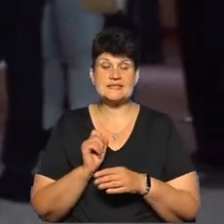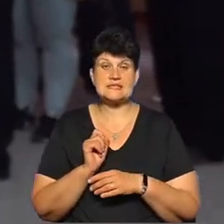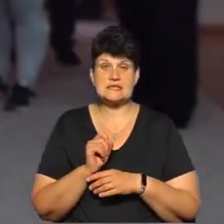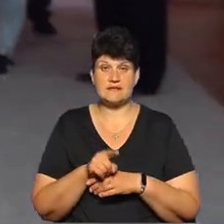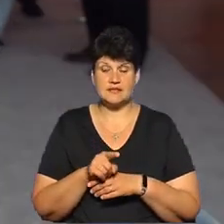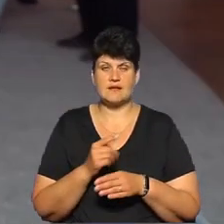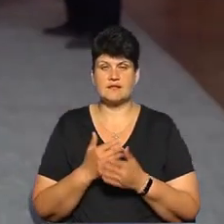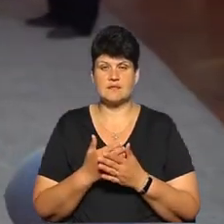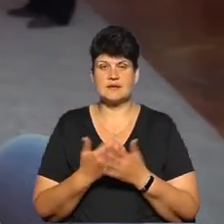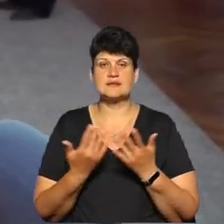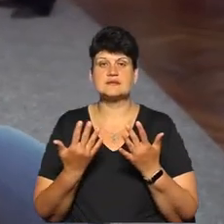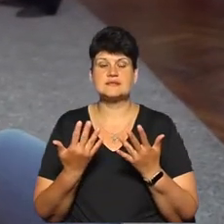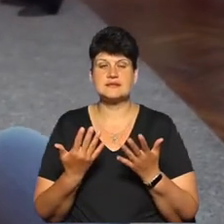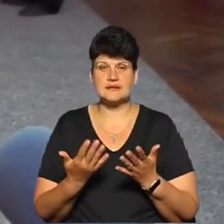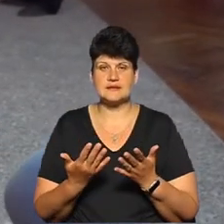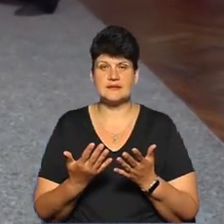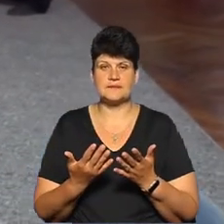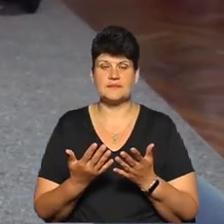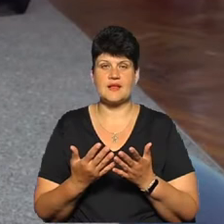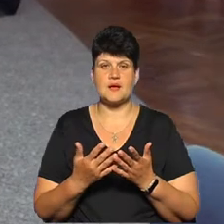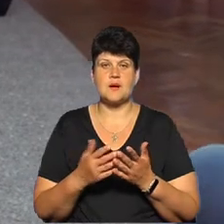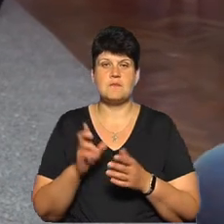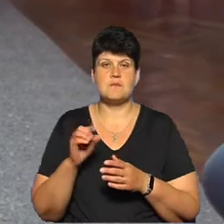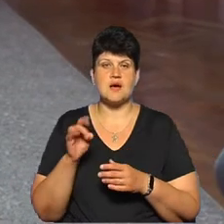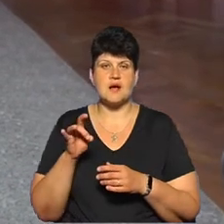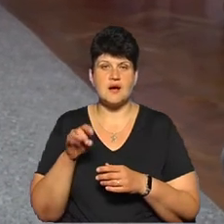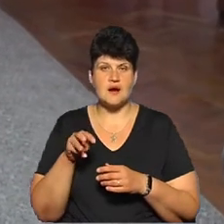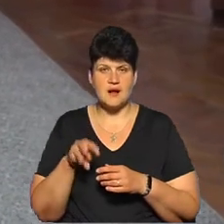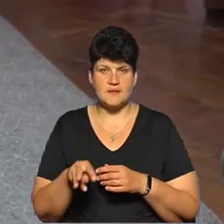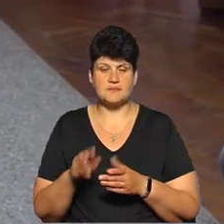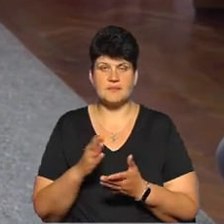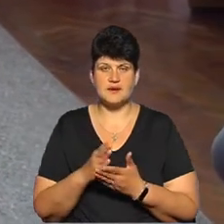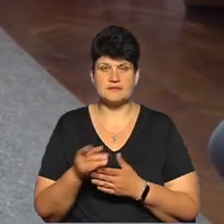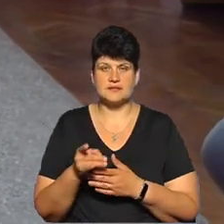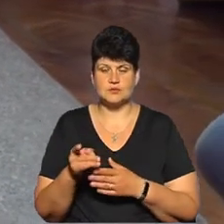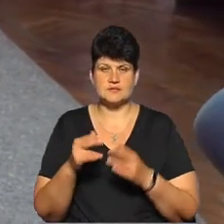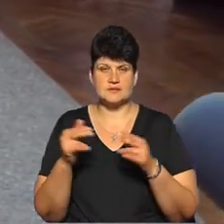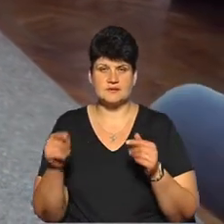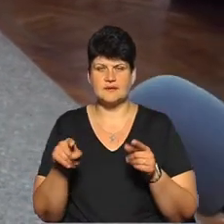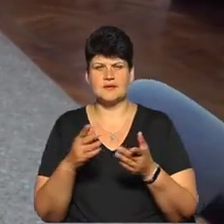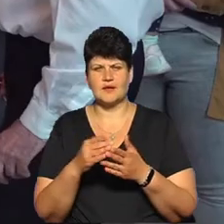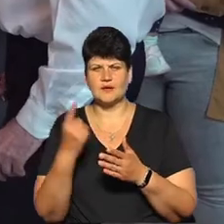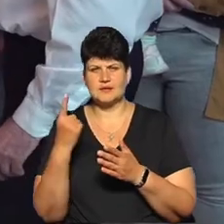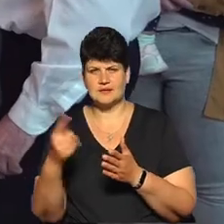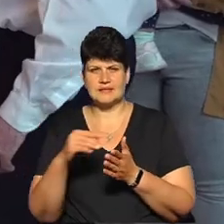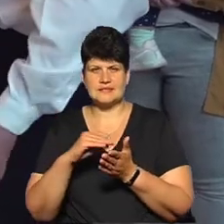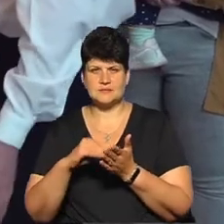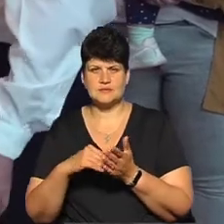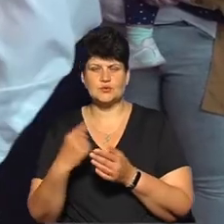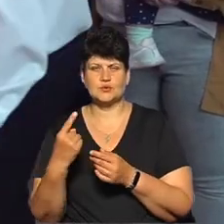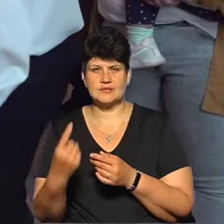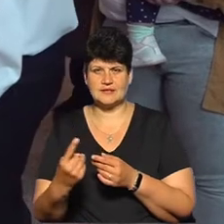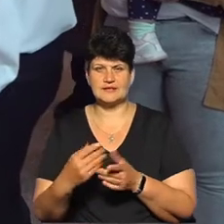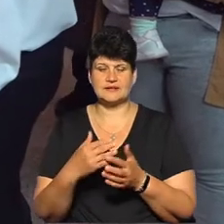наприклад, скільки в'їзних брам мав Тернопільський замок. Діти оглядають, там є одна брама, записують одиничку. Учасники